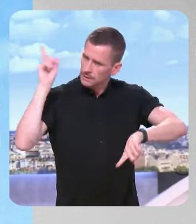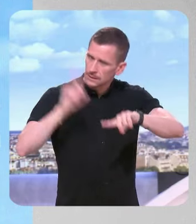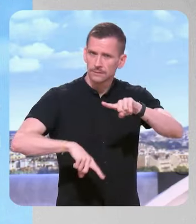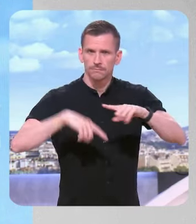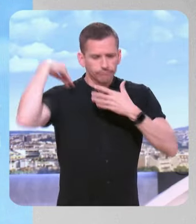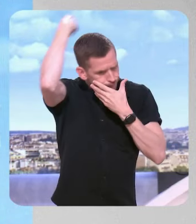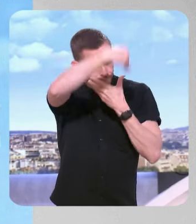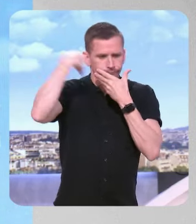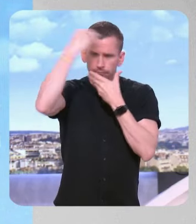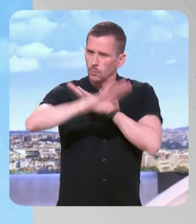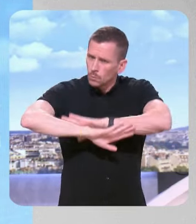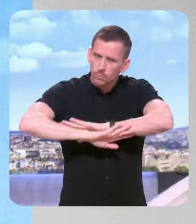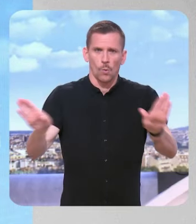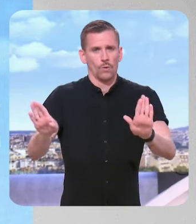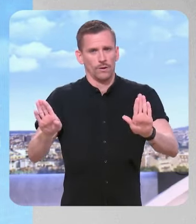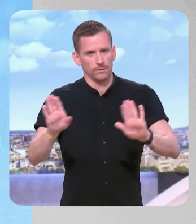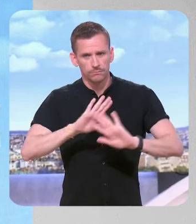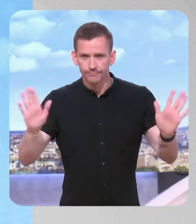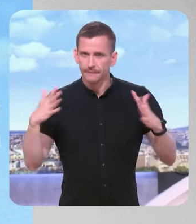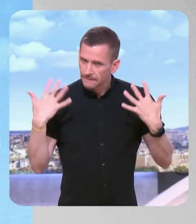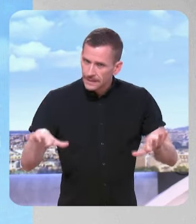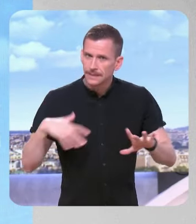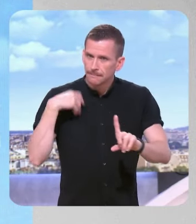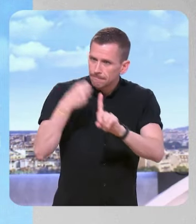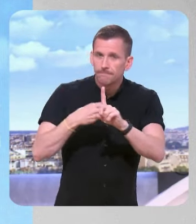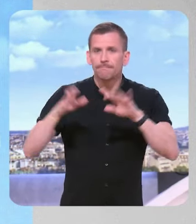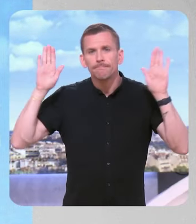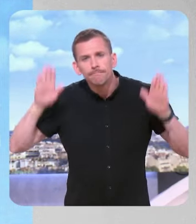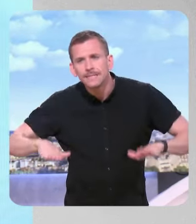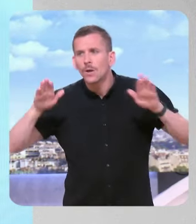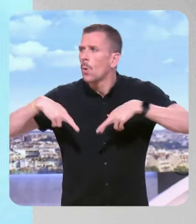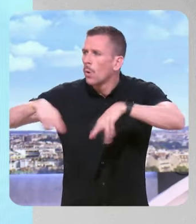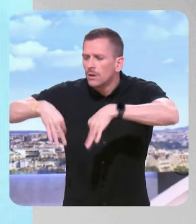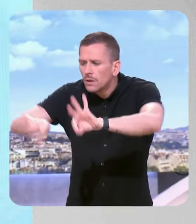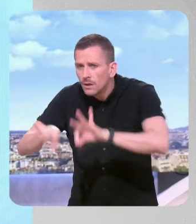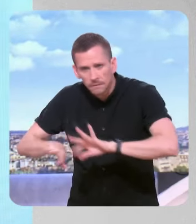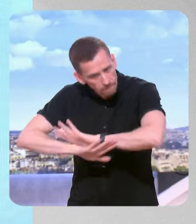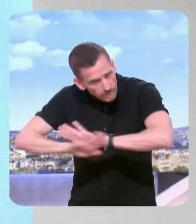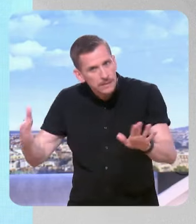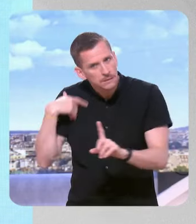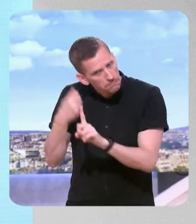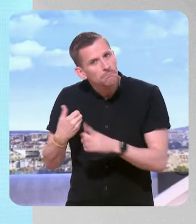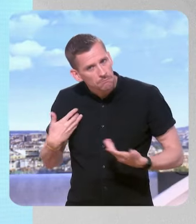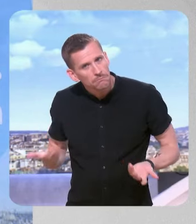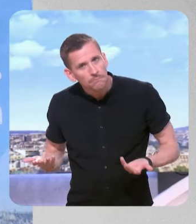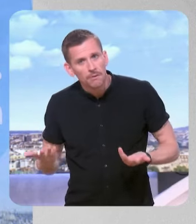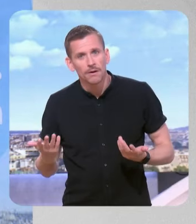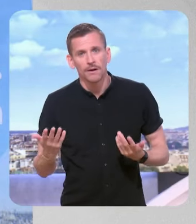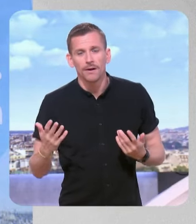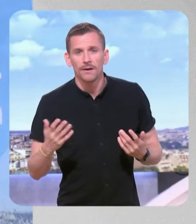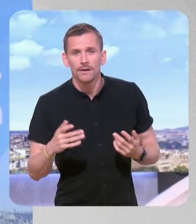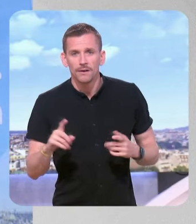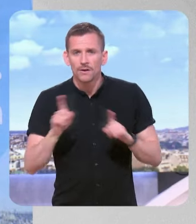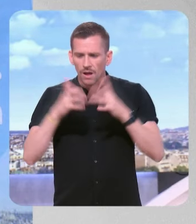nous qui avons voté ça nous avons mis fin aux prières de rus c'est nous qui avons mis ça en place gabrielal a fait la BA à l'école non il a pas fait la BAA c'est-à-dire qu'il a